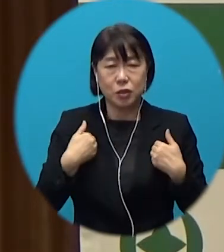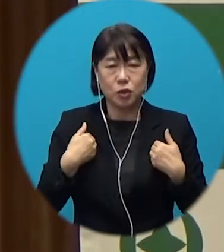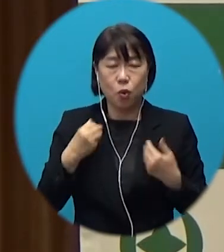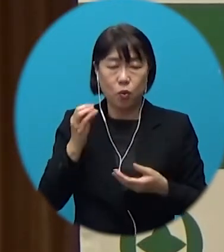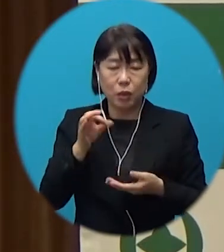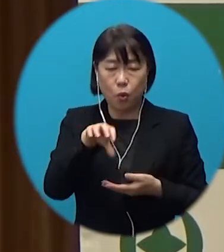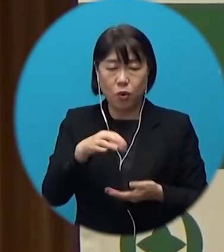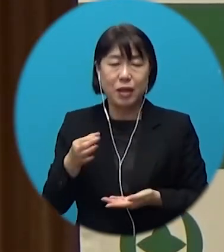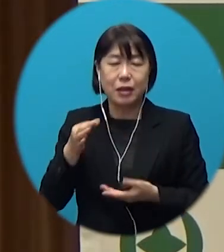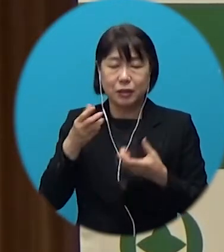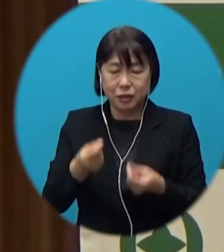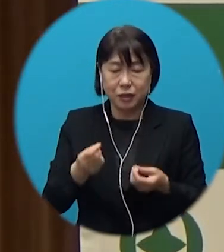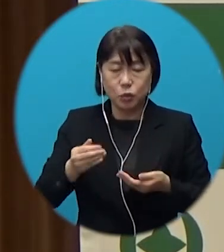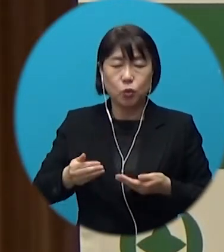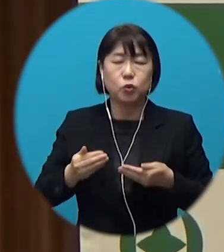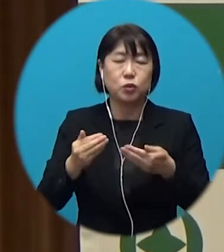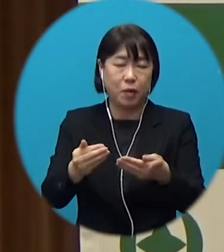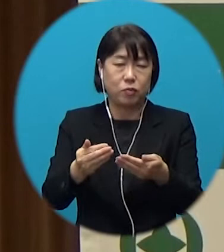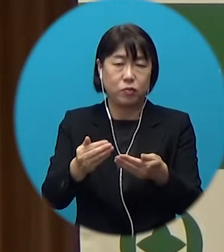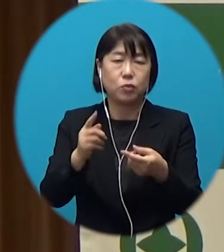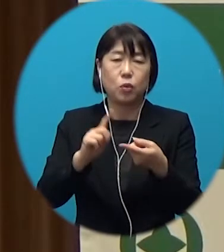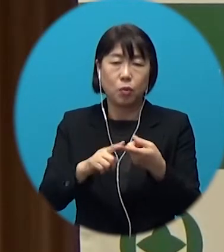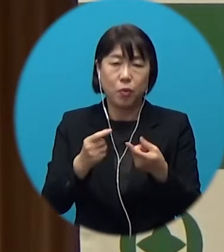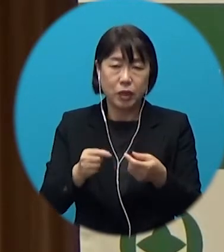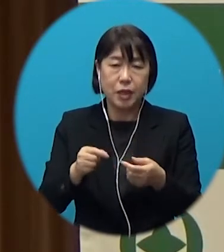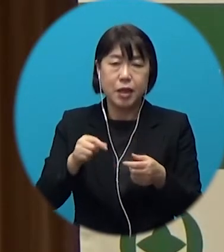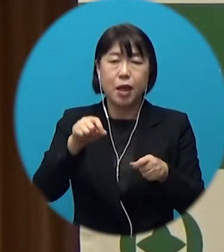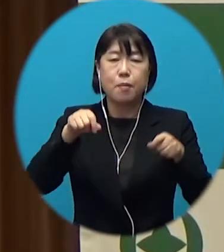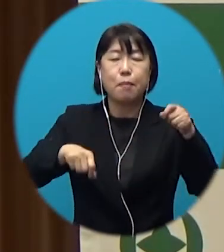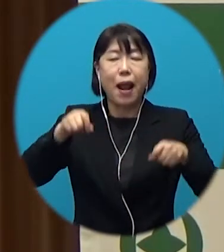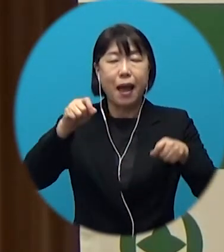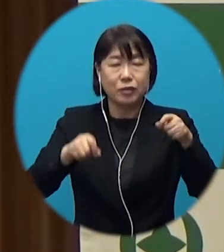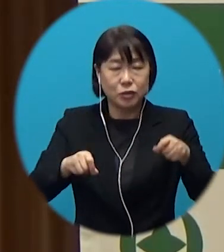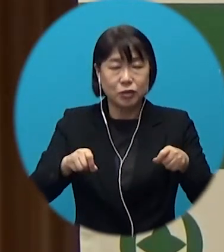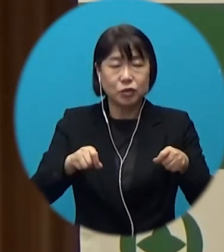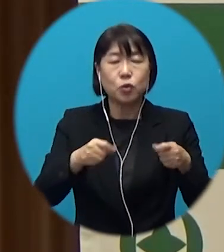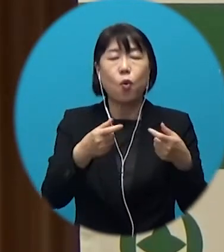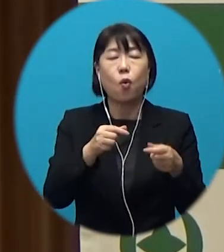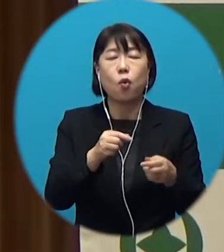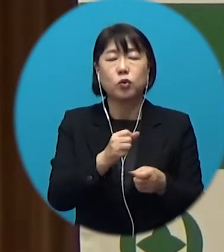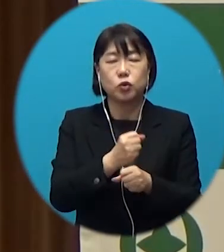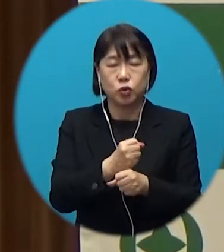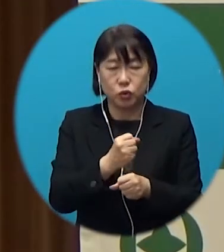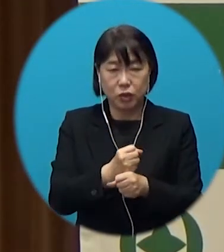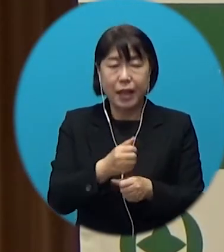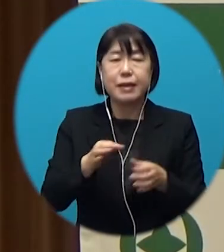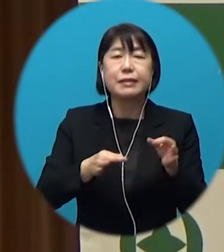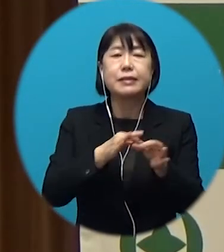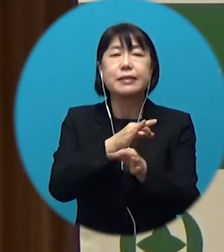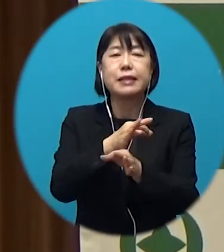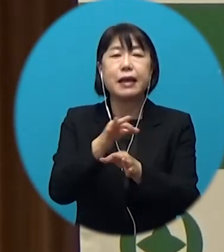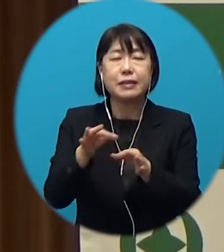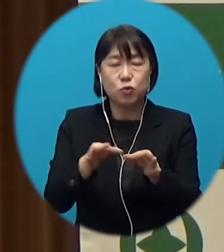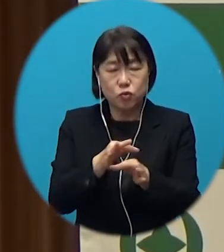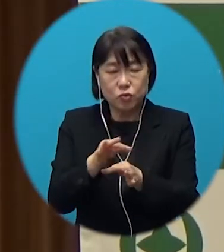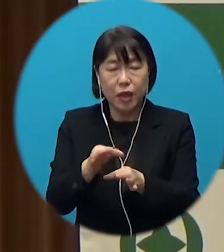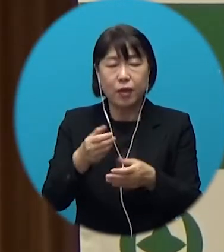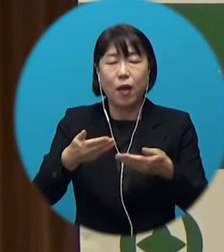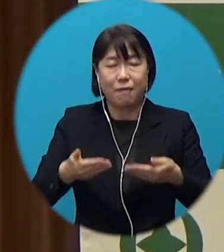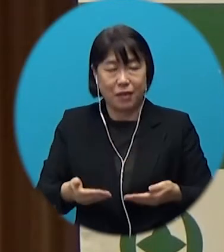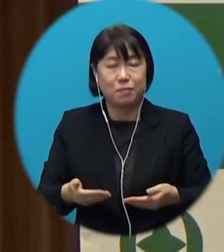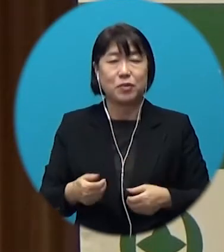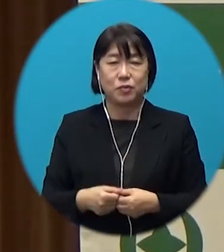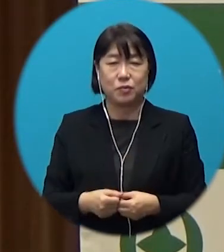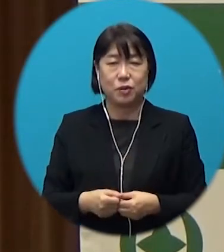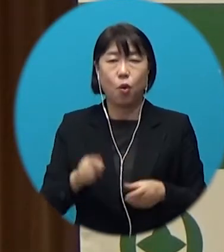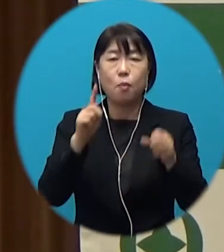に推進するとともにですね、プライマリーバランスの基準を上がって、財政運営の検討をしたいということですけれども、これを目